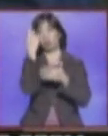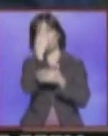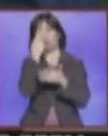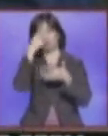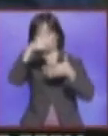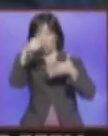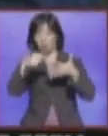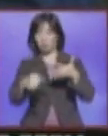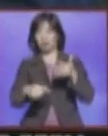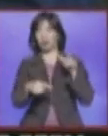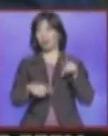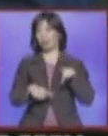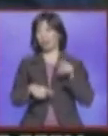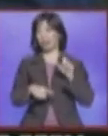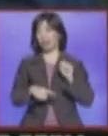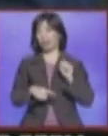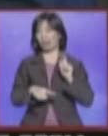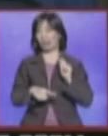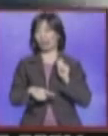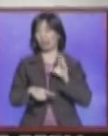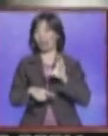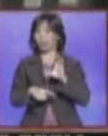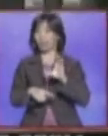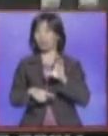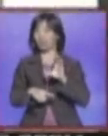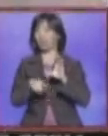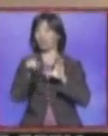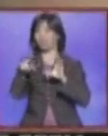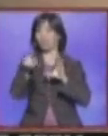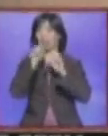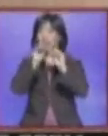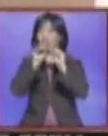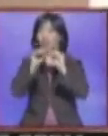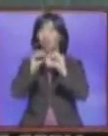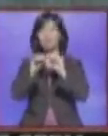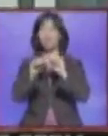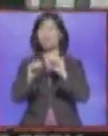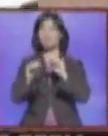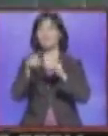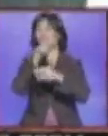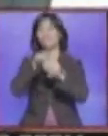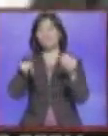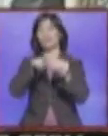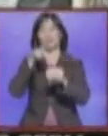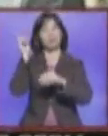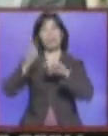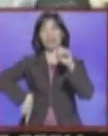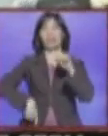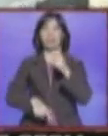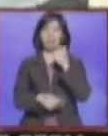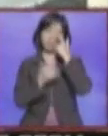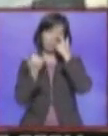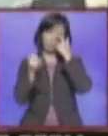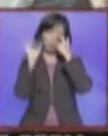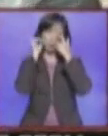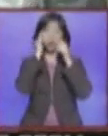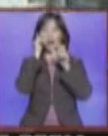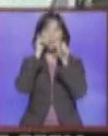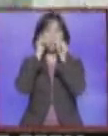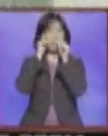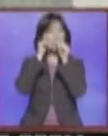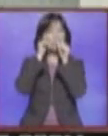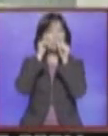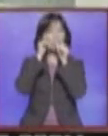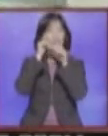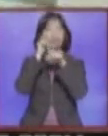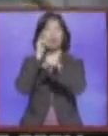PSTC conducted basic safety trainings. Bit-bit ang aming surveillance camera na kumpirma ng News 5 na tuloy-tuloy